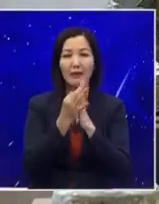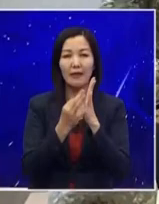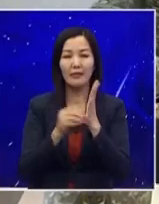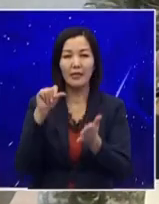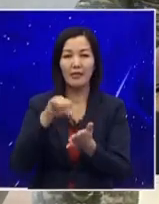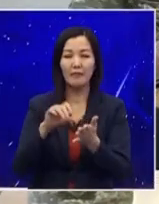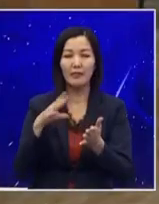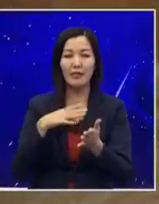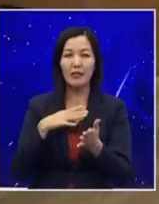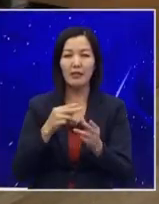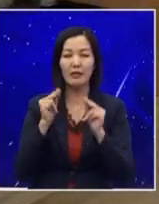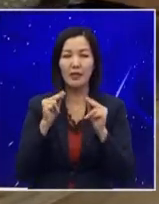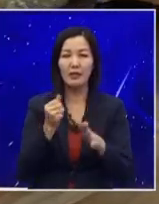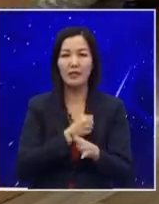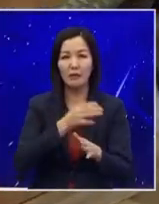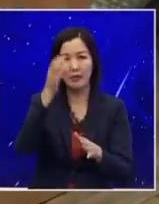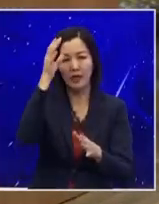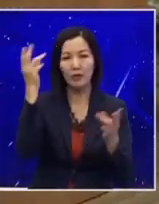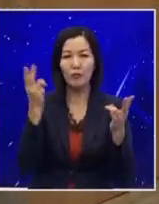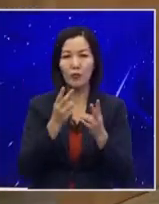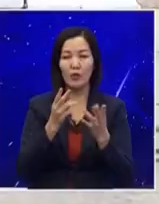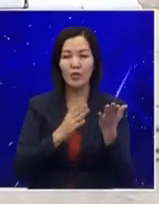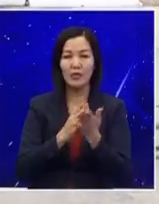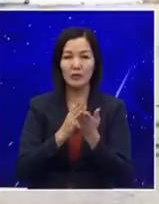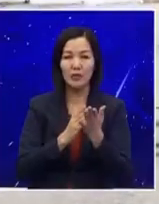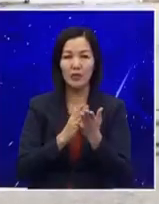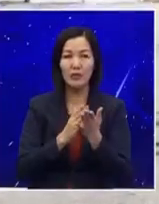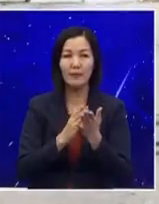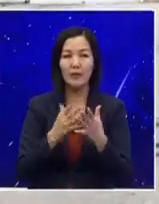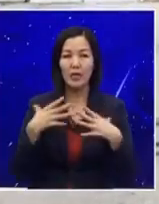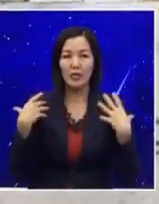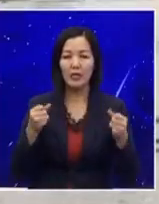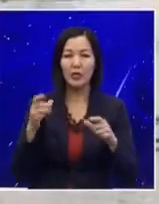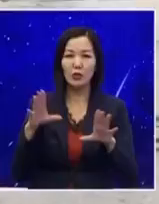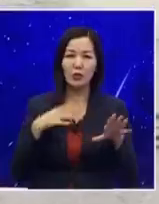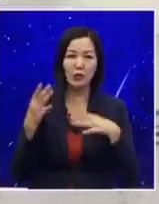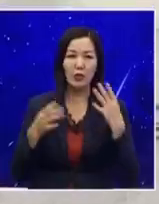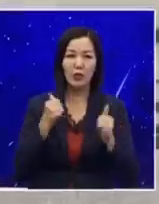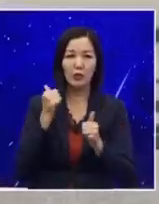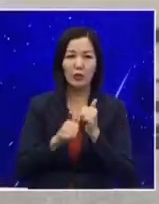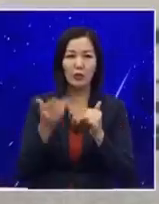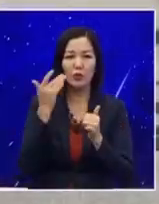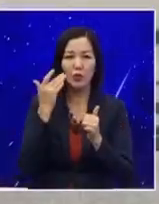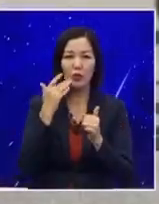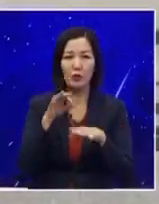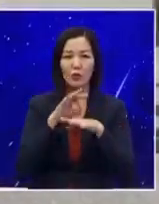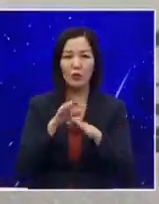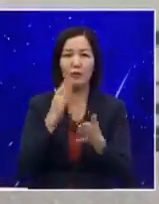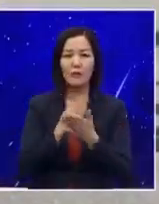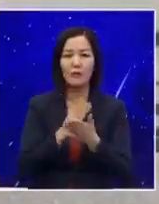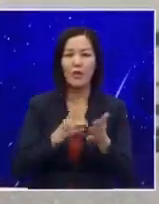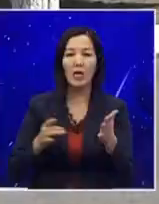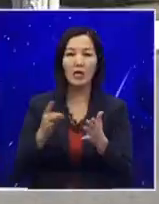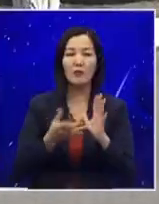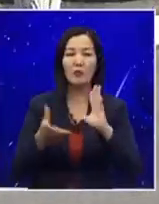өтеді. Нағыз сарбаз білімді болуы керек дейді әскери қызметшілер. Мұнда дене шынықтыру дайындығы күнде өткізіліп тұрады. Әрбір сарбаз жалпы